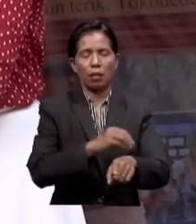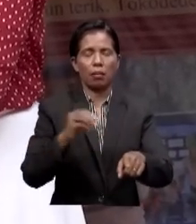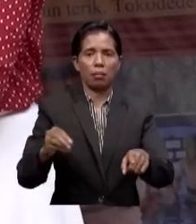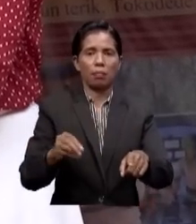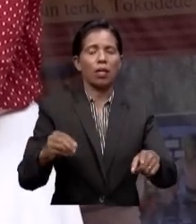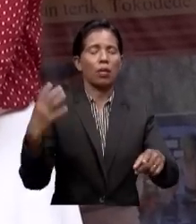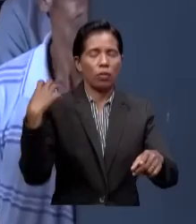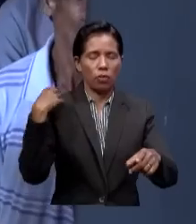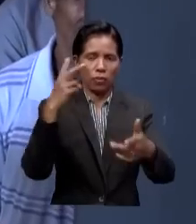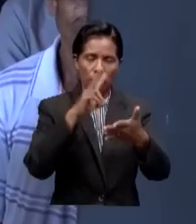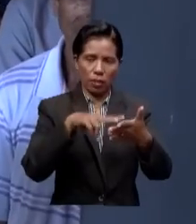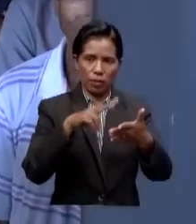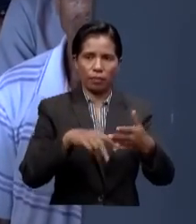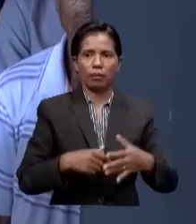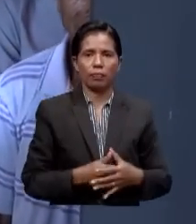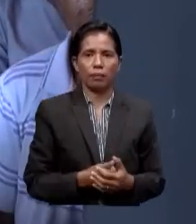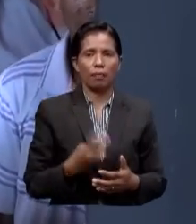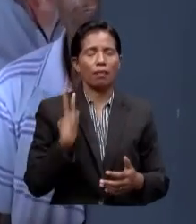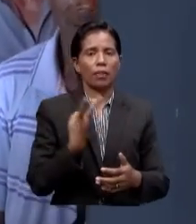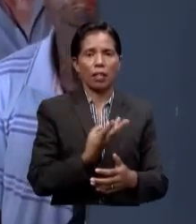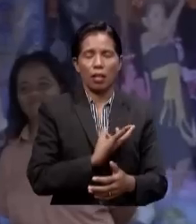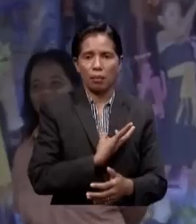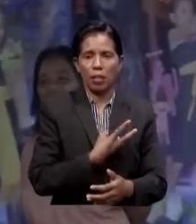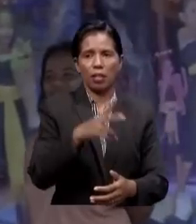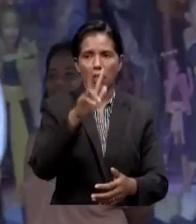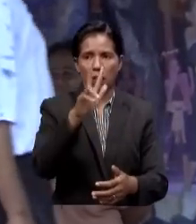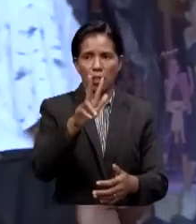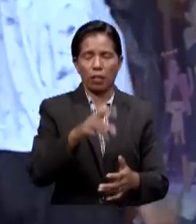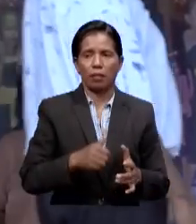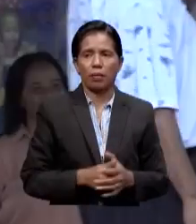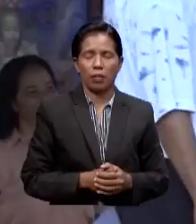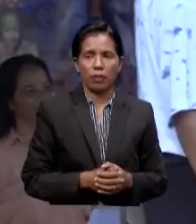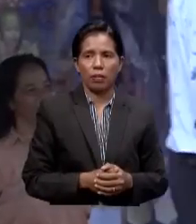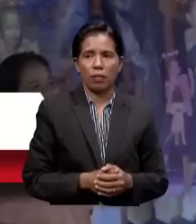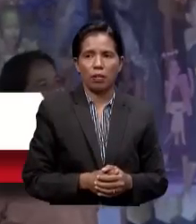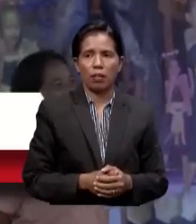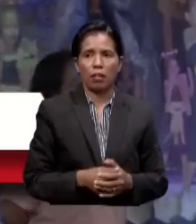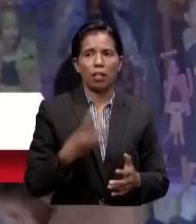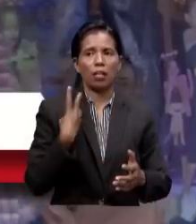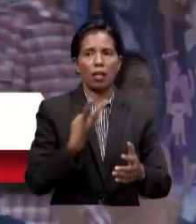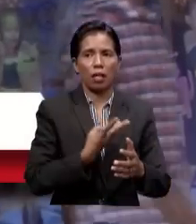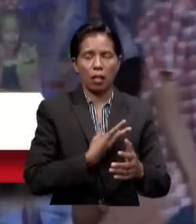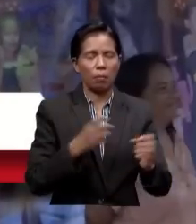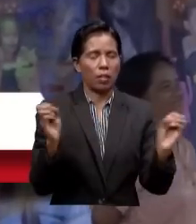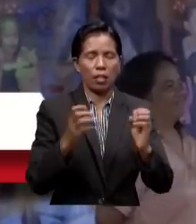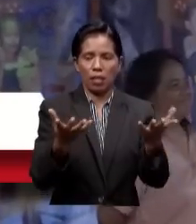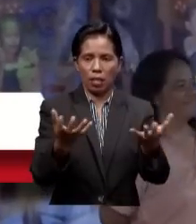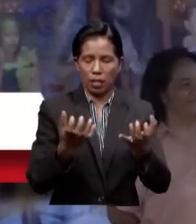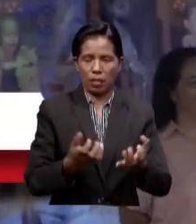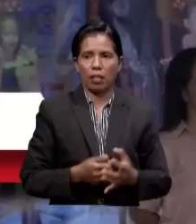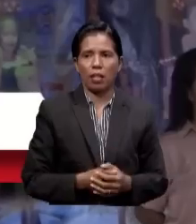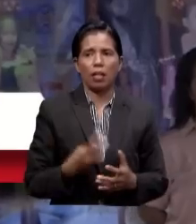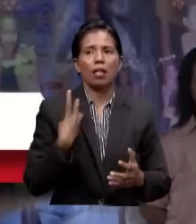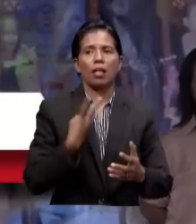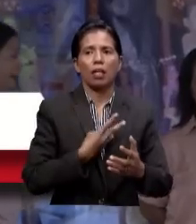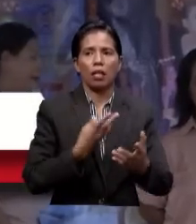Sanan Gusmão. Amin nai tolu bahele ia stale talos tama amin ni akara. Amin